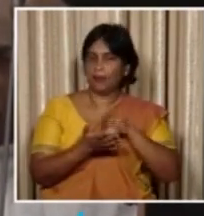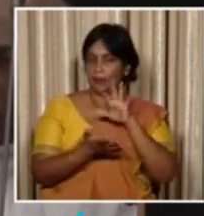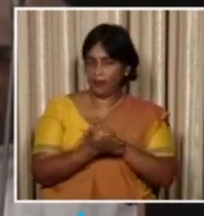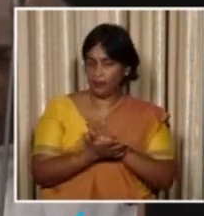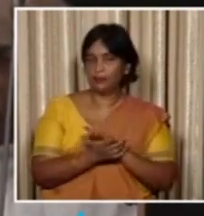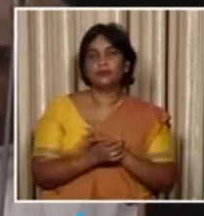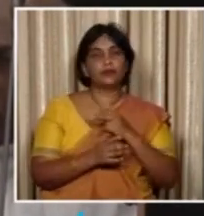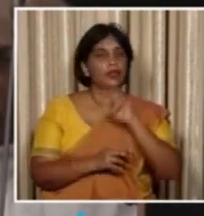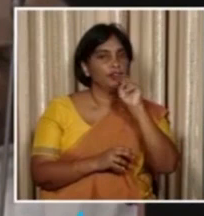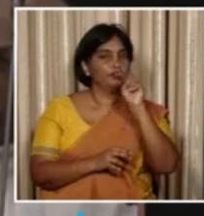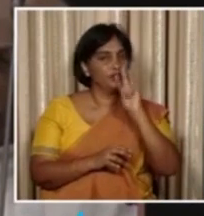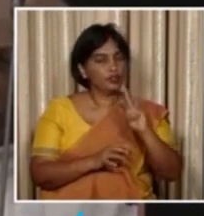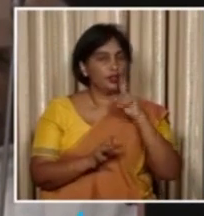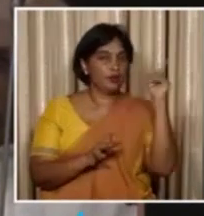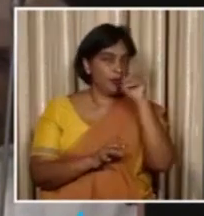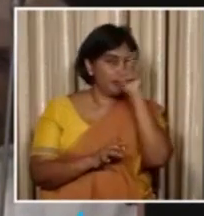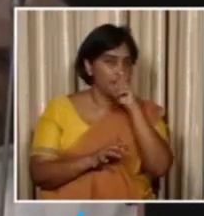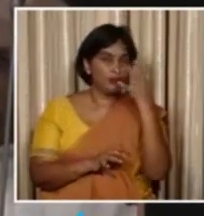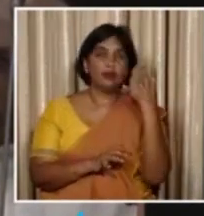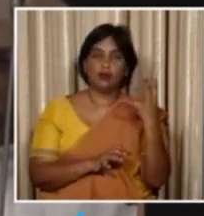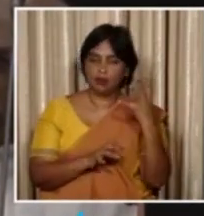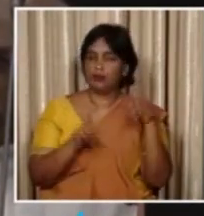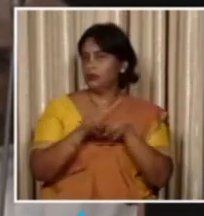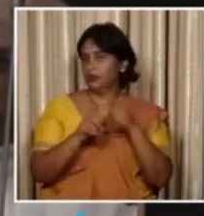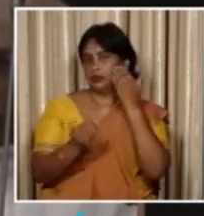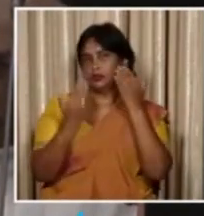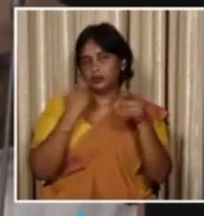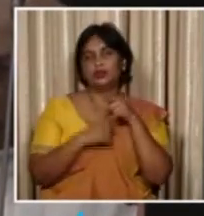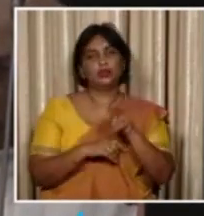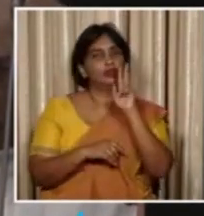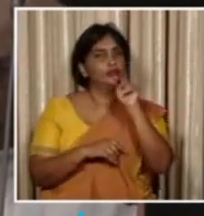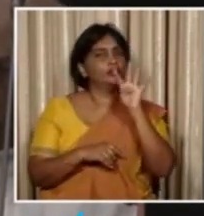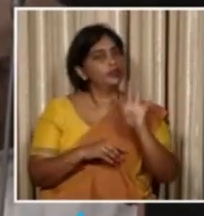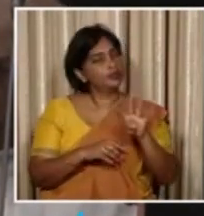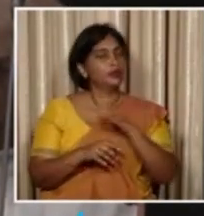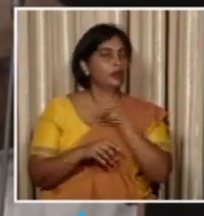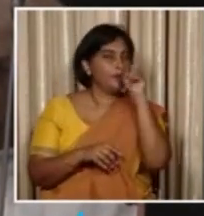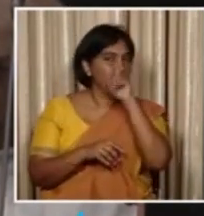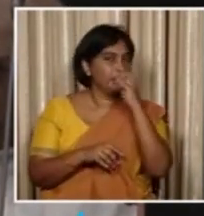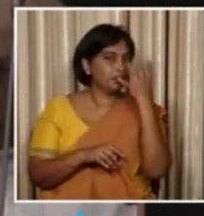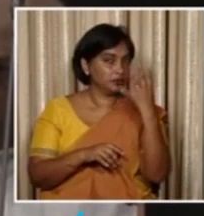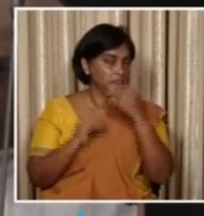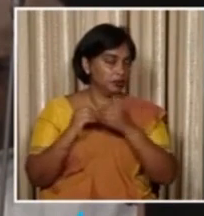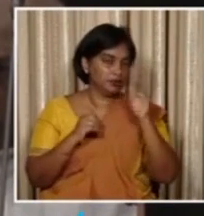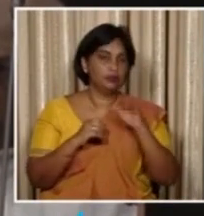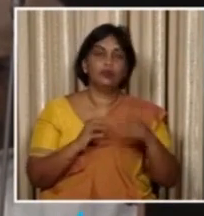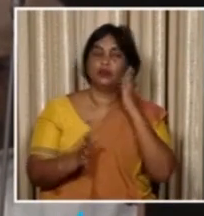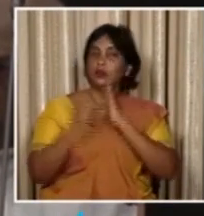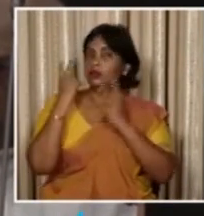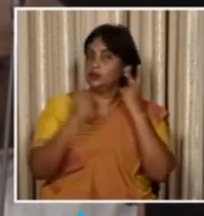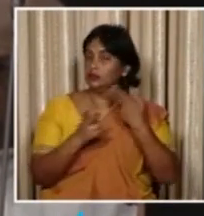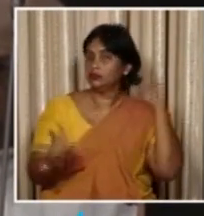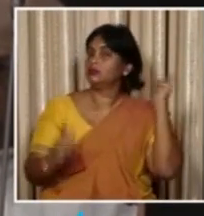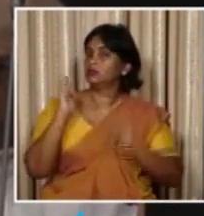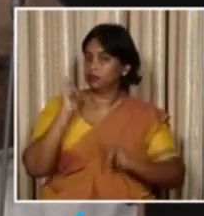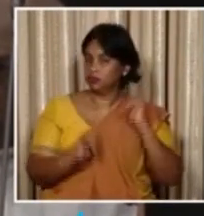තිබෙනවා. 2023 පළවෙනි මාස 4 සංසන්දන විට 2024 පළවෙනි මාස 4 තුළ සංචාරයකින්